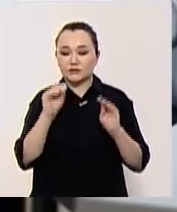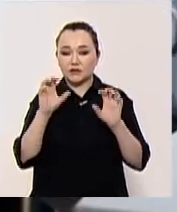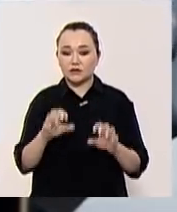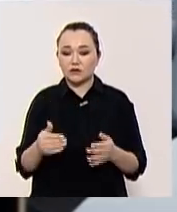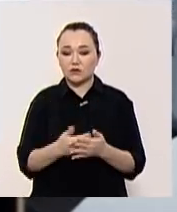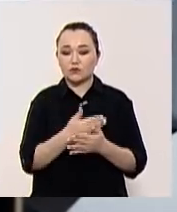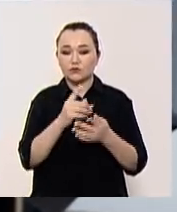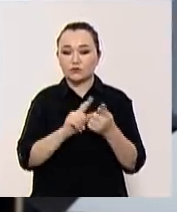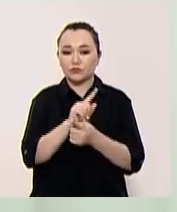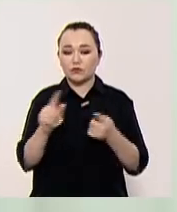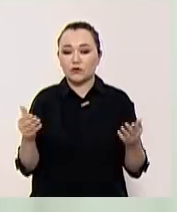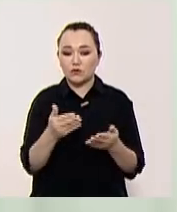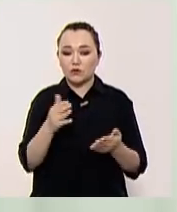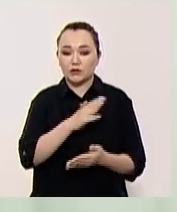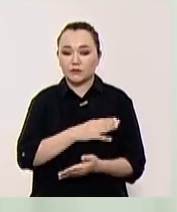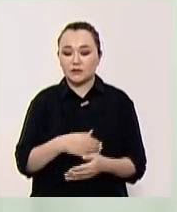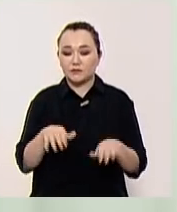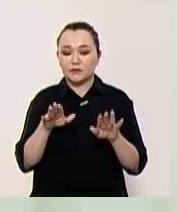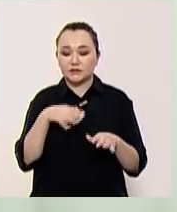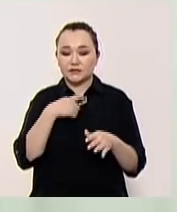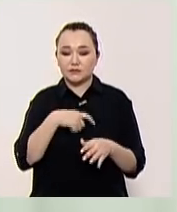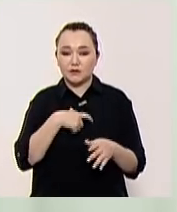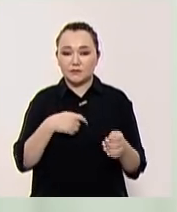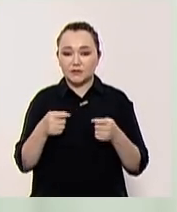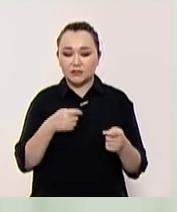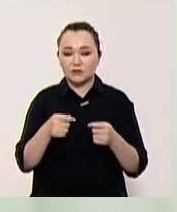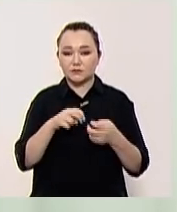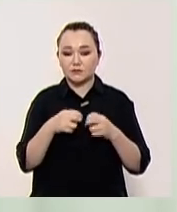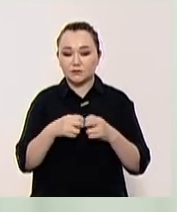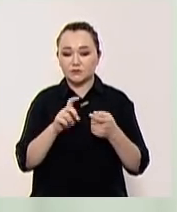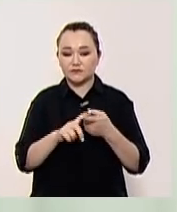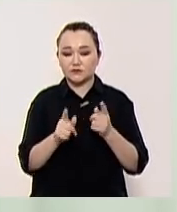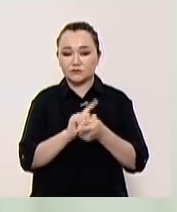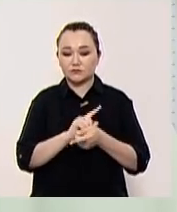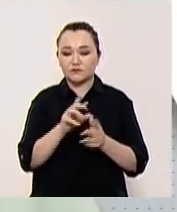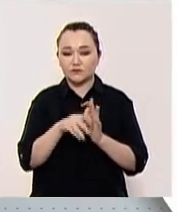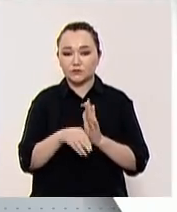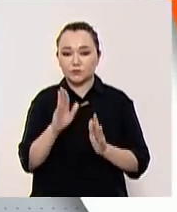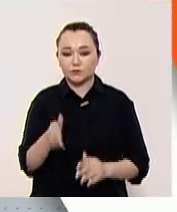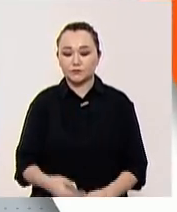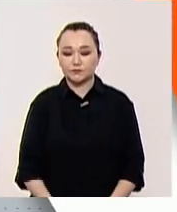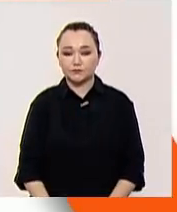қандай өзгерістер енгізілді? Жергілікті өзін-өзі басқару мәселелерін бойынша өзгерістер енгізу.